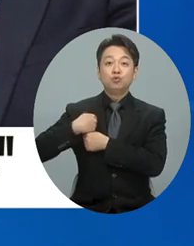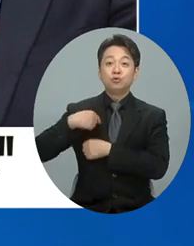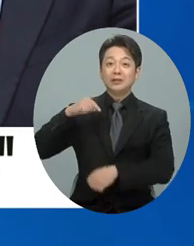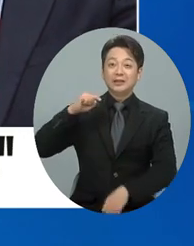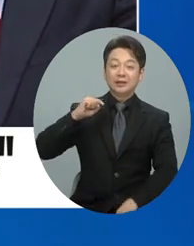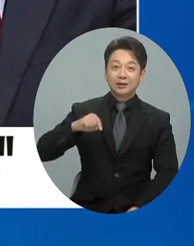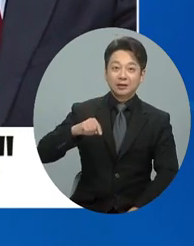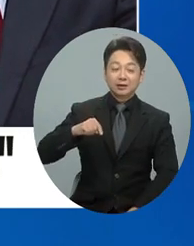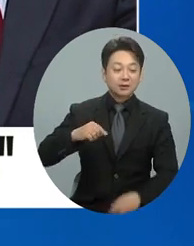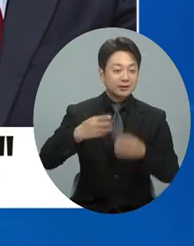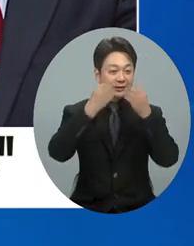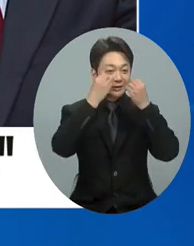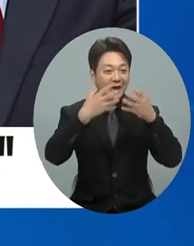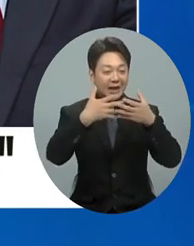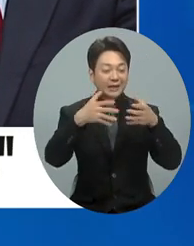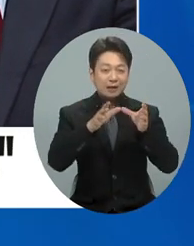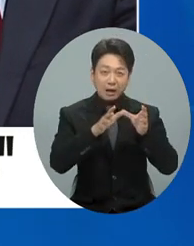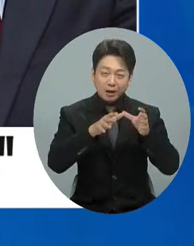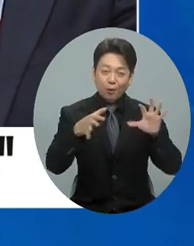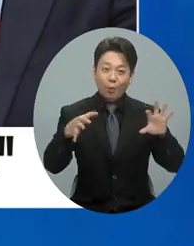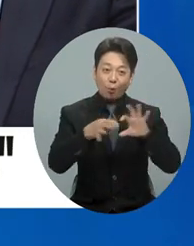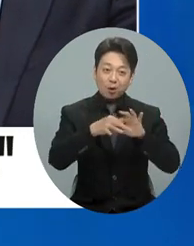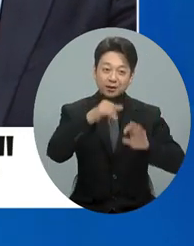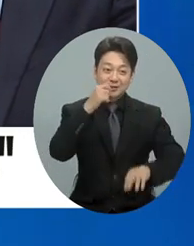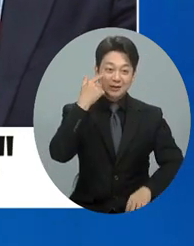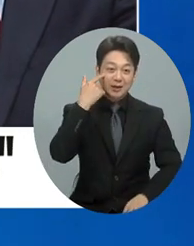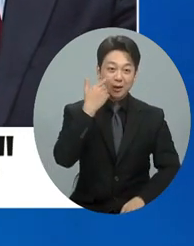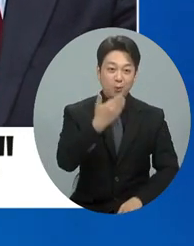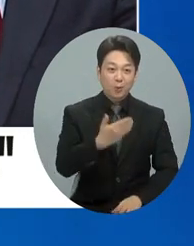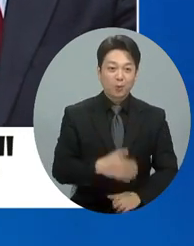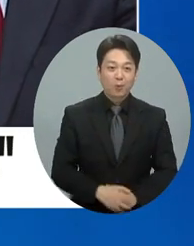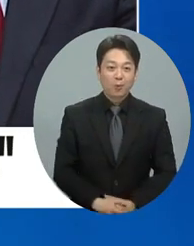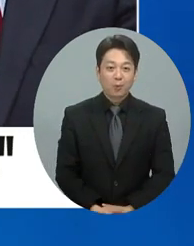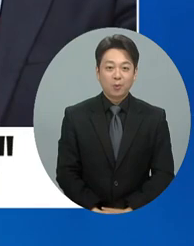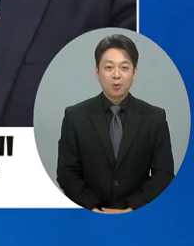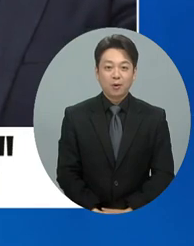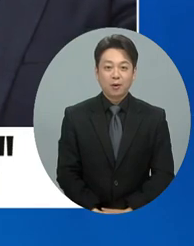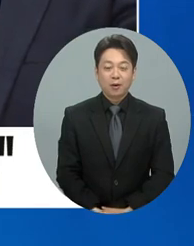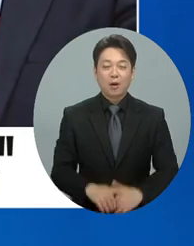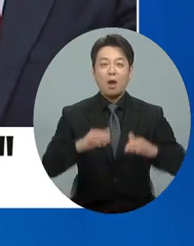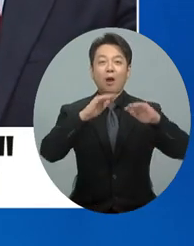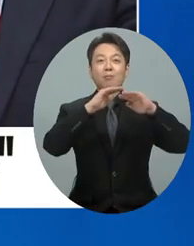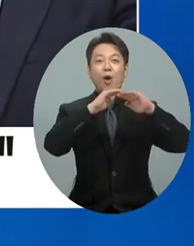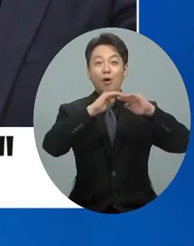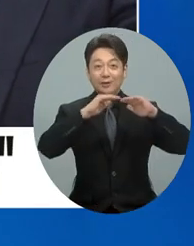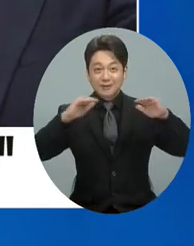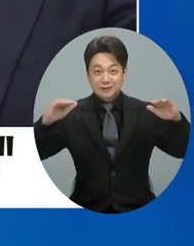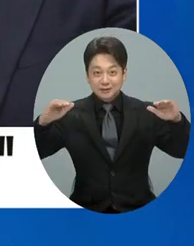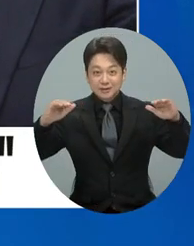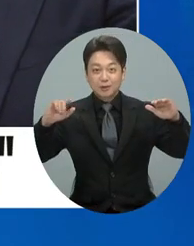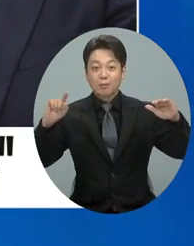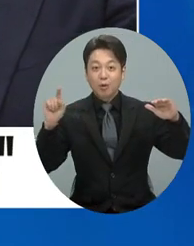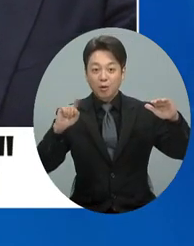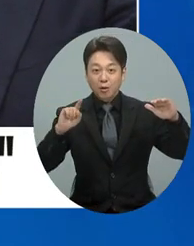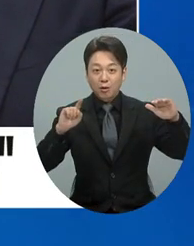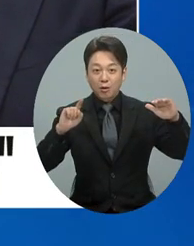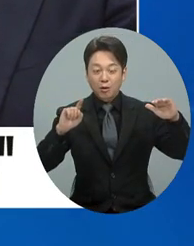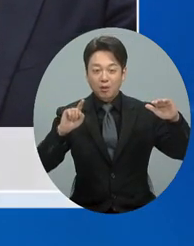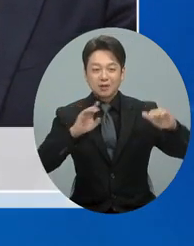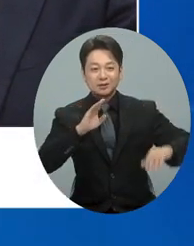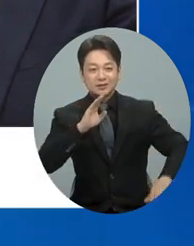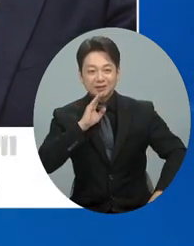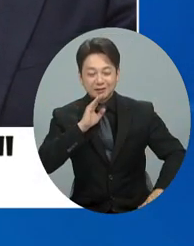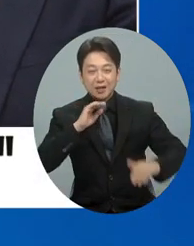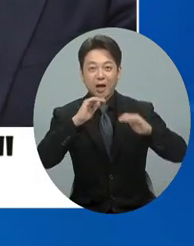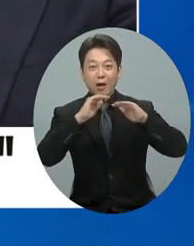이 병역 병역 외에도 지금 남녀 평등에 대한 어떤 일환으로 이야기를 하다 보니까. 평등이라고 하는 게 신체적 평등이 같을 수는